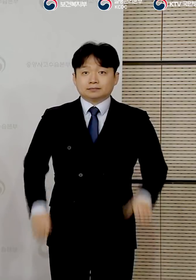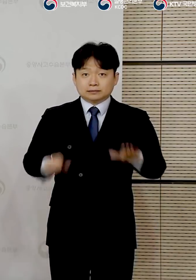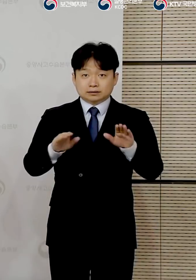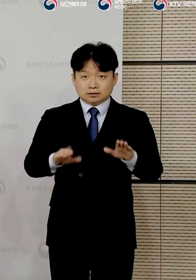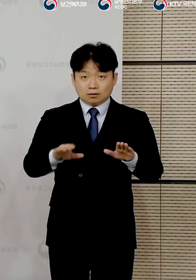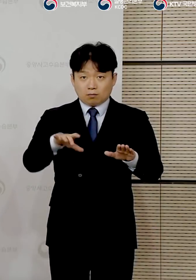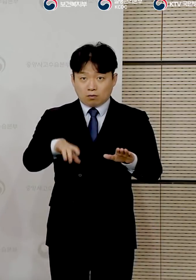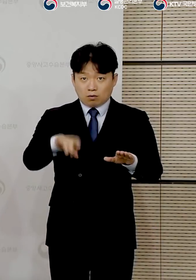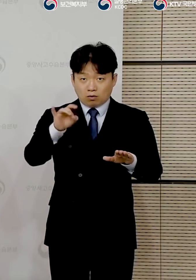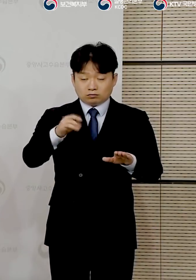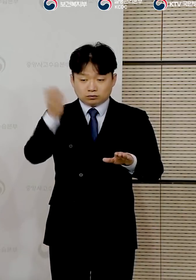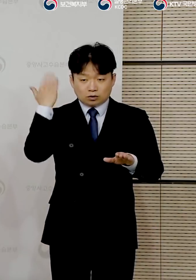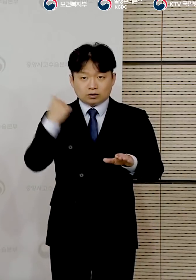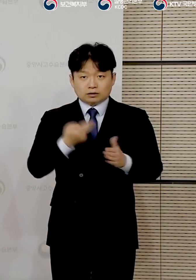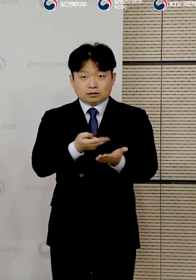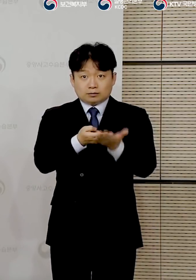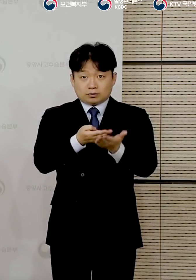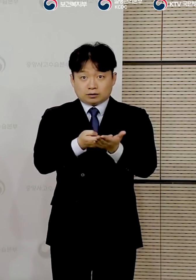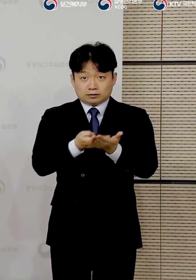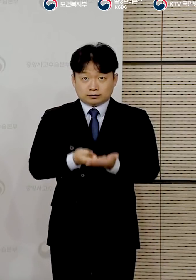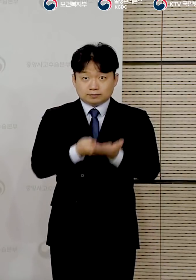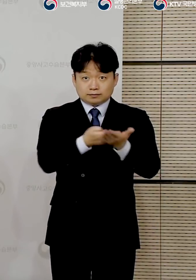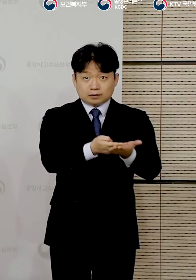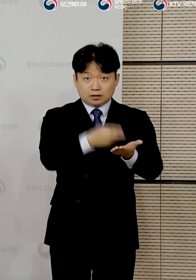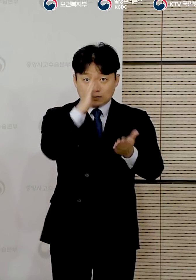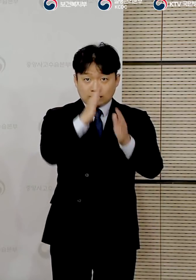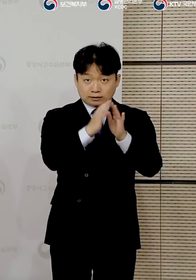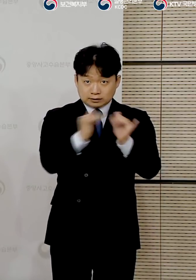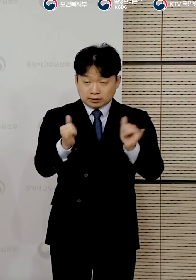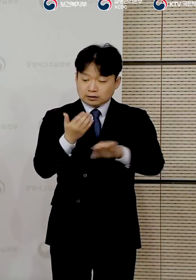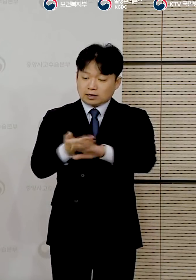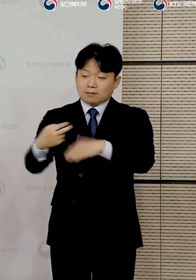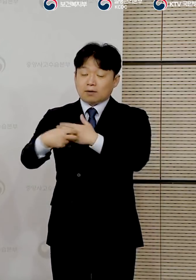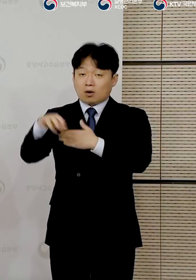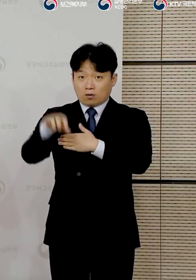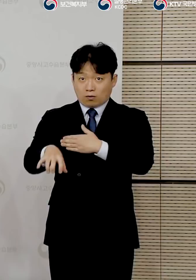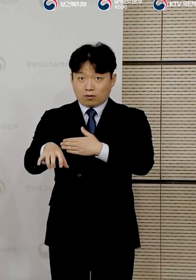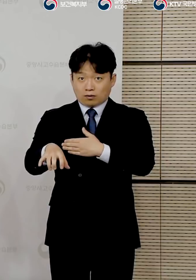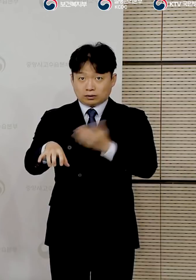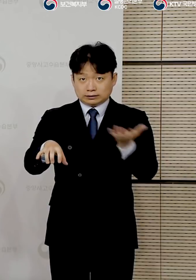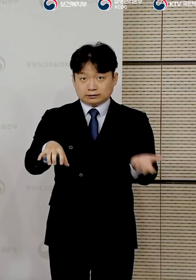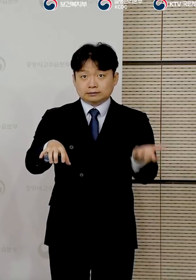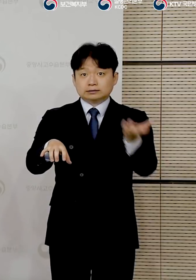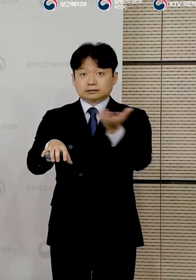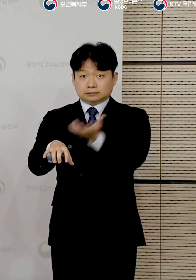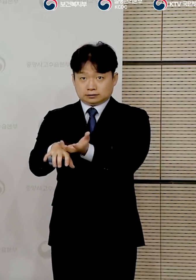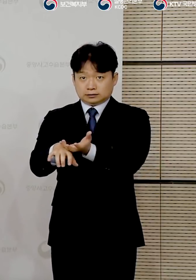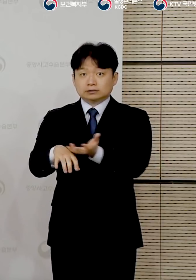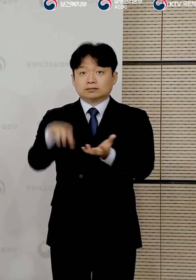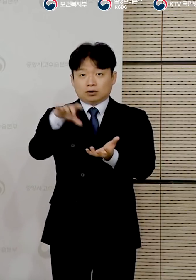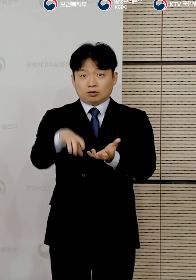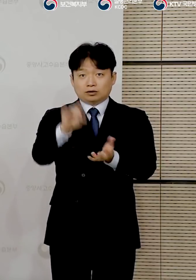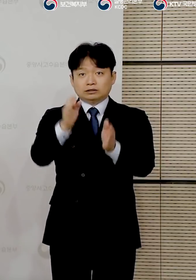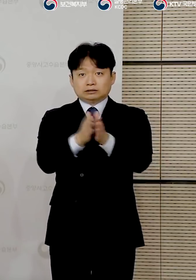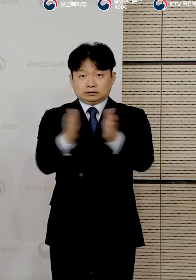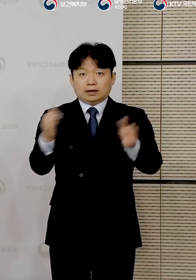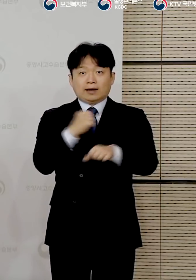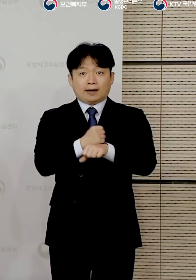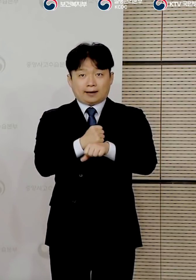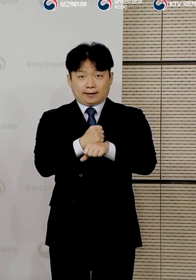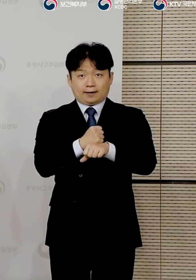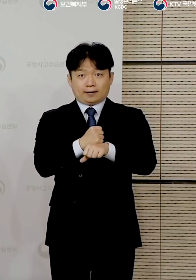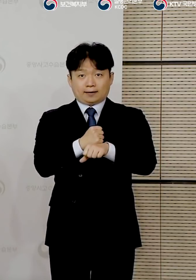지금 기존에 입원해 있는 환자들에 대한 다른 병원들의 그 이동을 먼저 시작해라라는